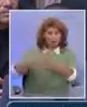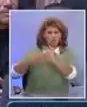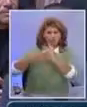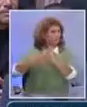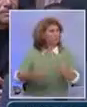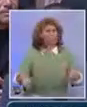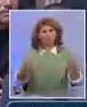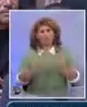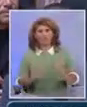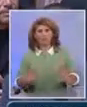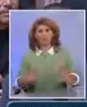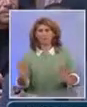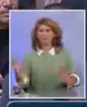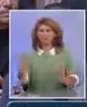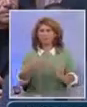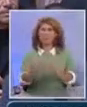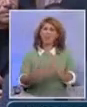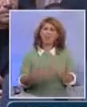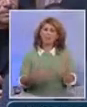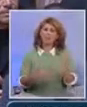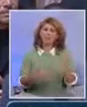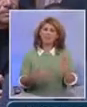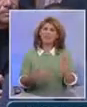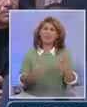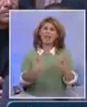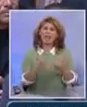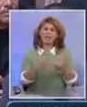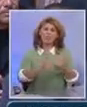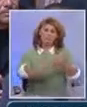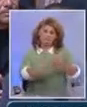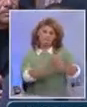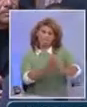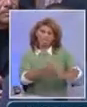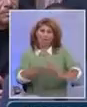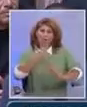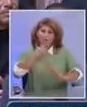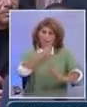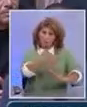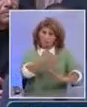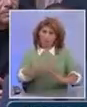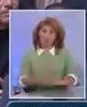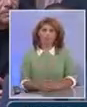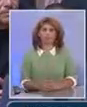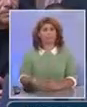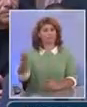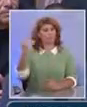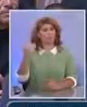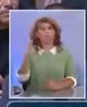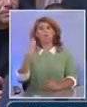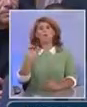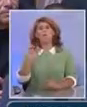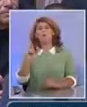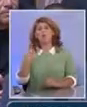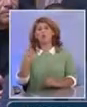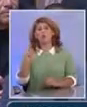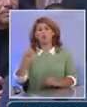τους αριστερούς εθνομηδενιστές απαντά και ο αείμνηστος Βορώνος αλλά